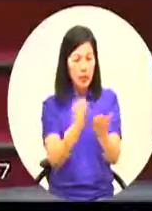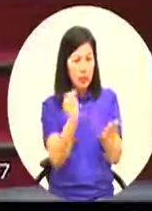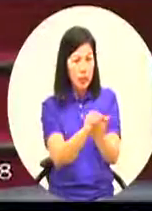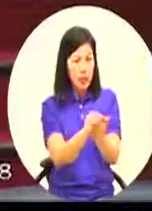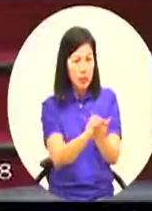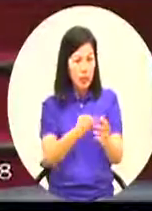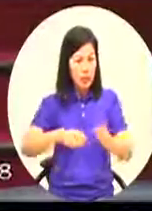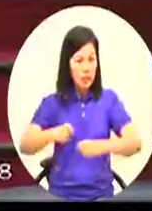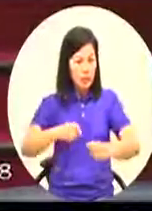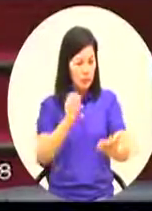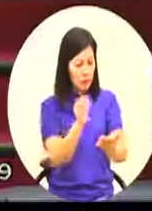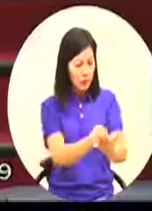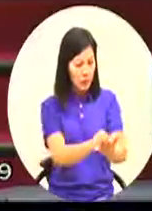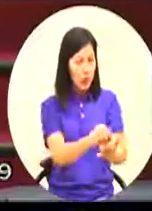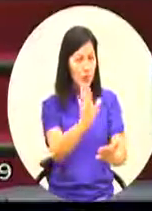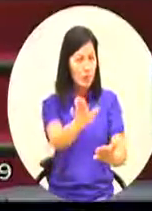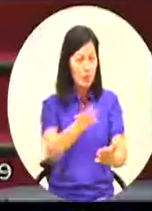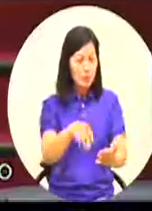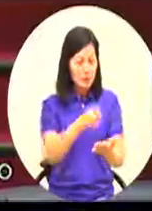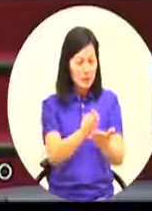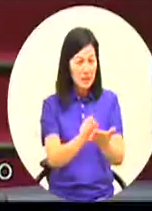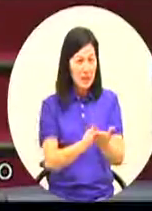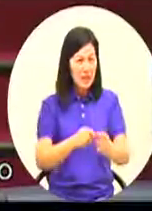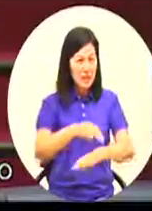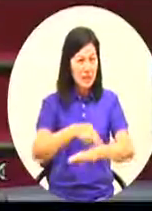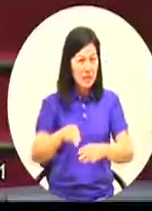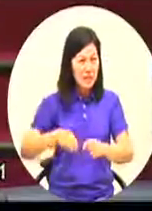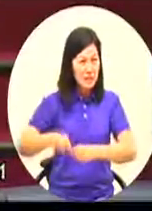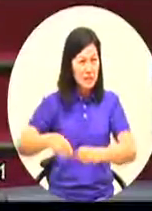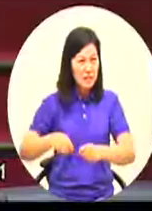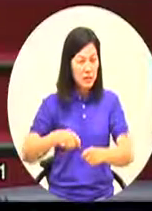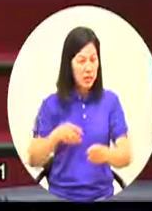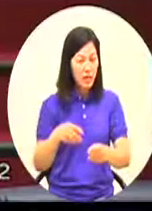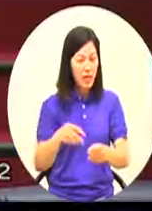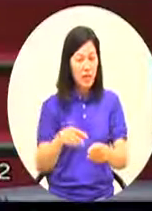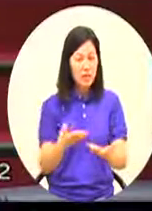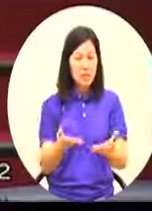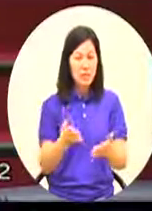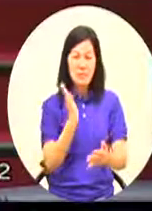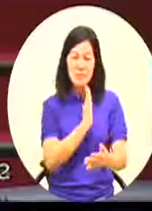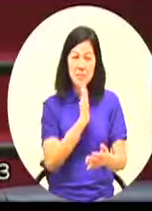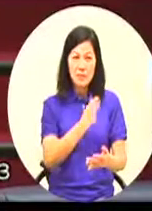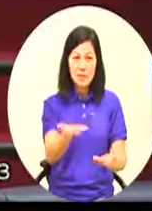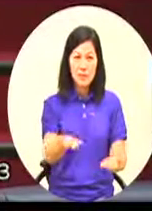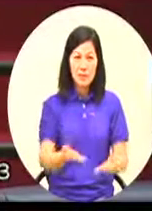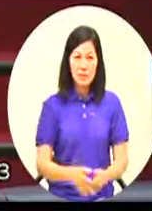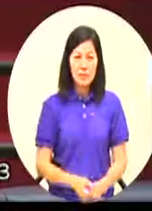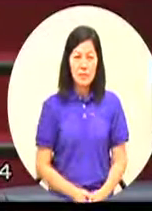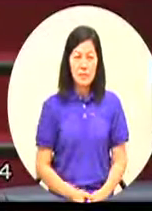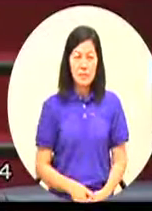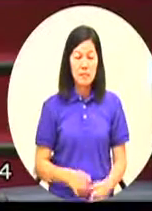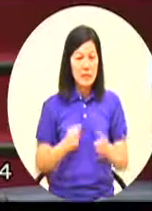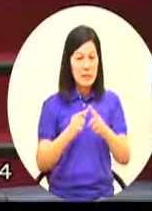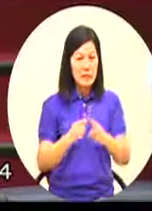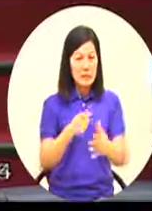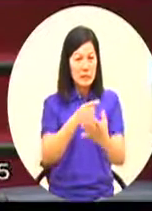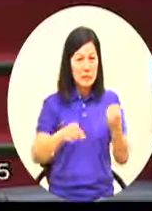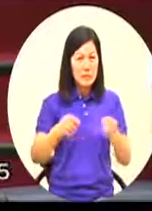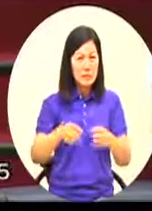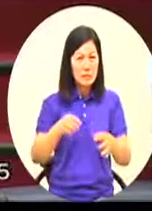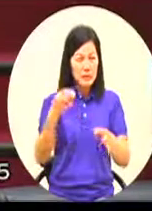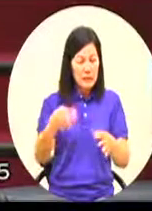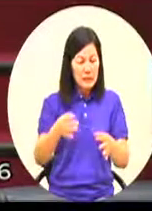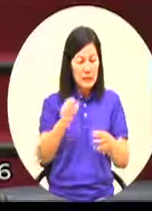这边，难道这些计划书都不算吗？为什么一定要浪费人力、浪费钱